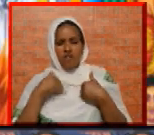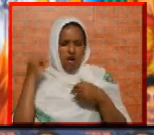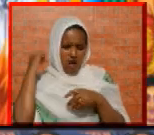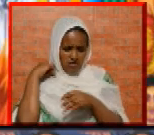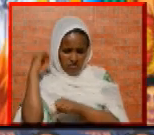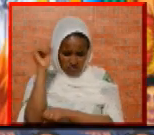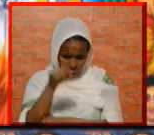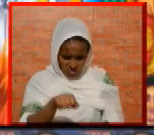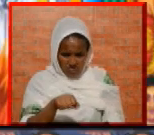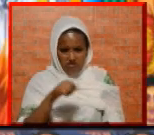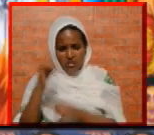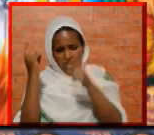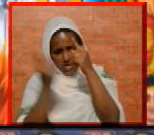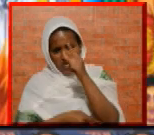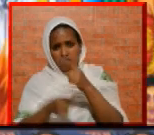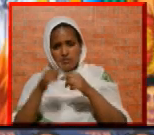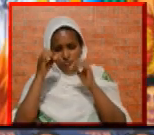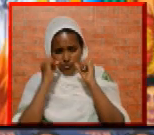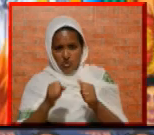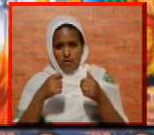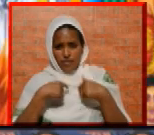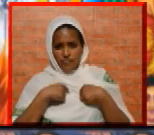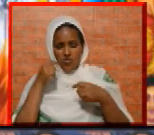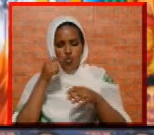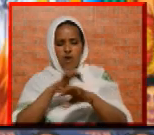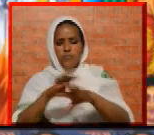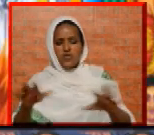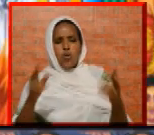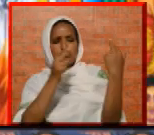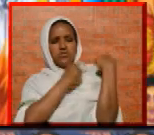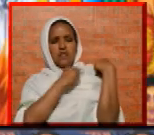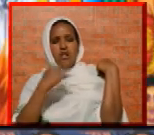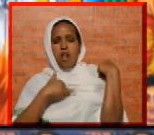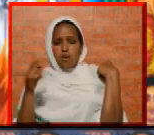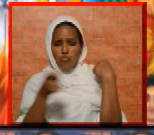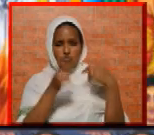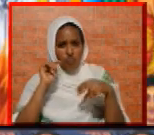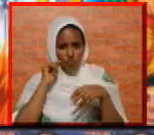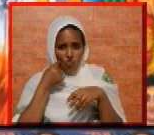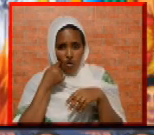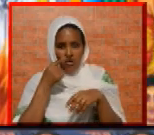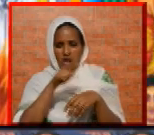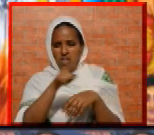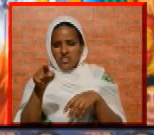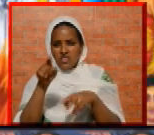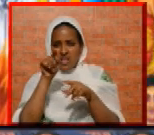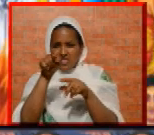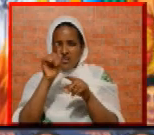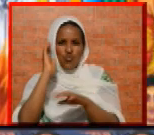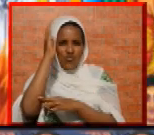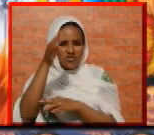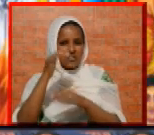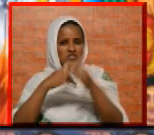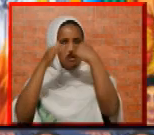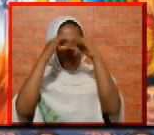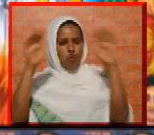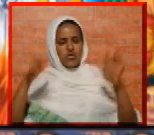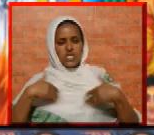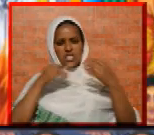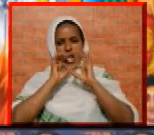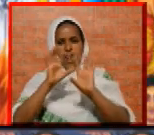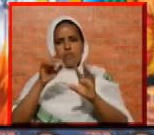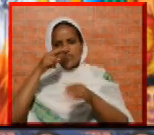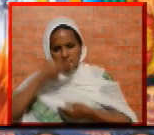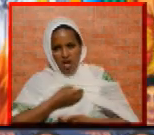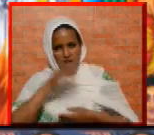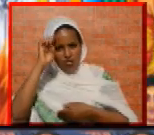ከፍ ብለህ አንገቴን ዝቅ ብለህ ባቴን ልትቀጣኝ ብትችልም ምድራዊ ስልጣን ቢኖርህም አንተ ሰማያዊ ደስታ የለህም የቅዱስ ቂርቆስ